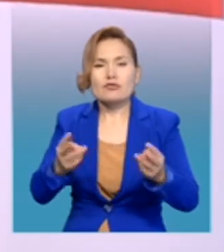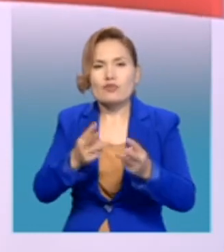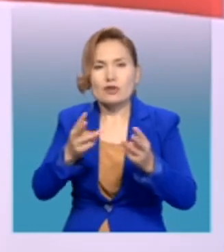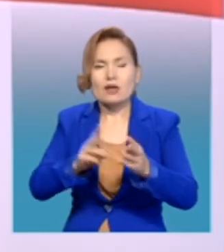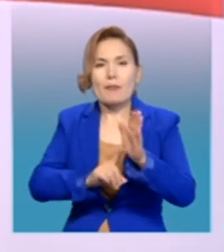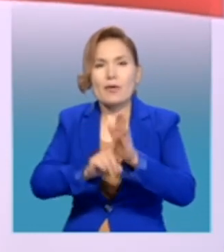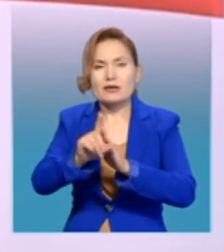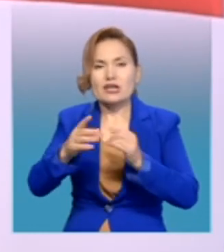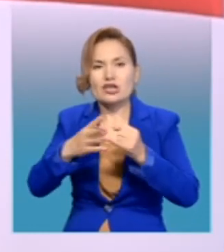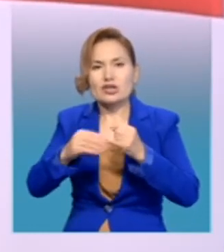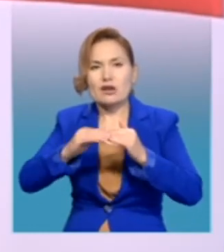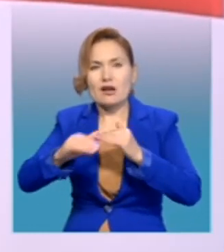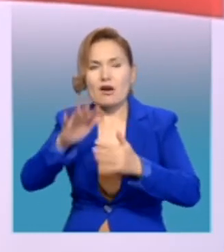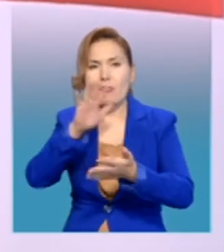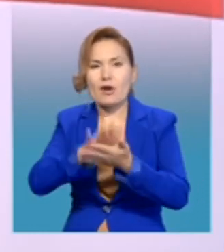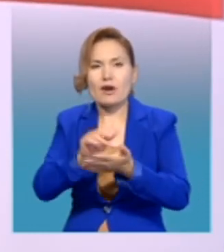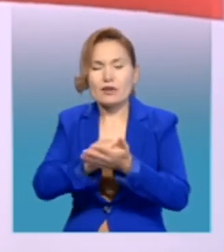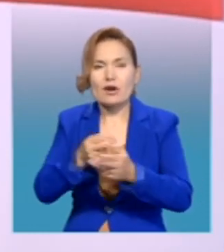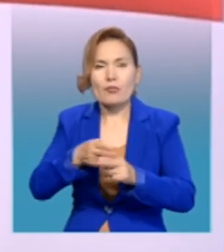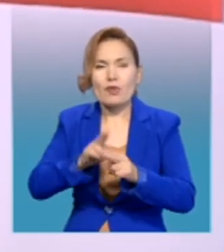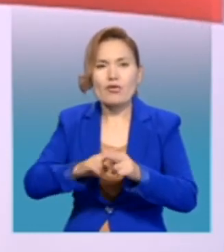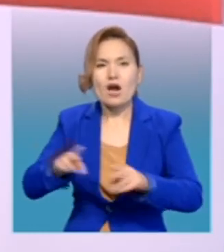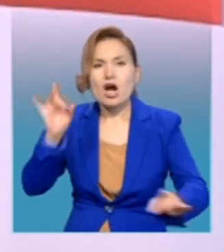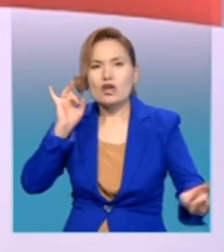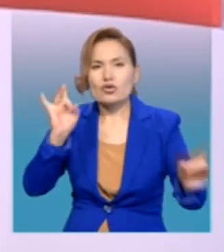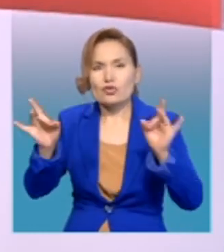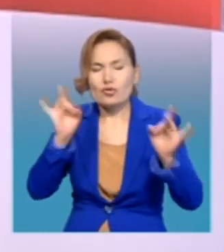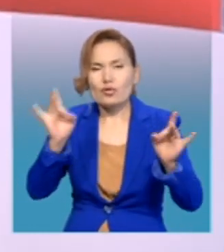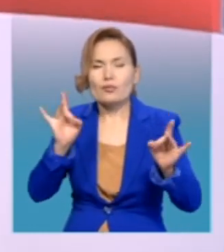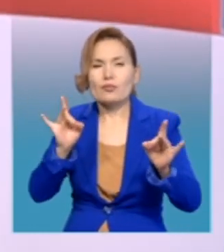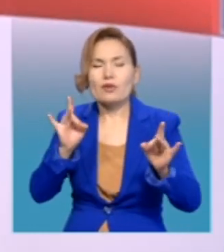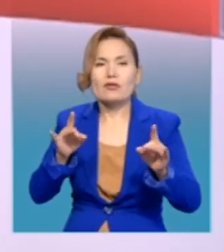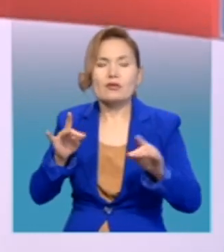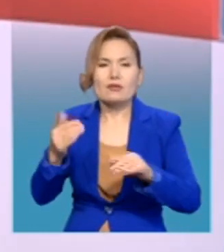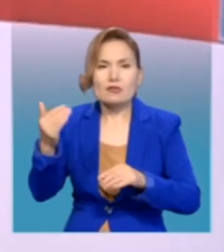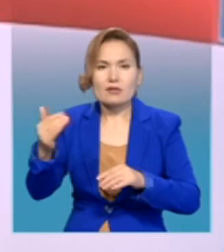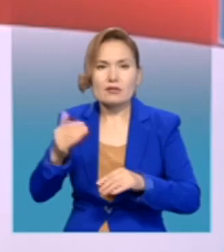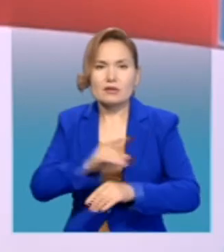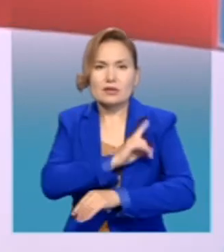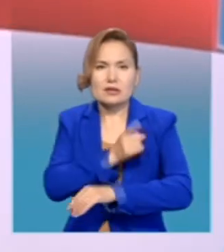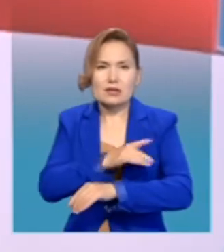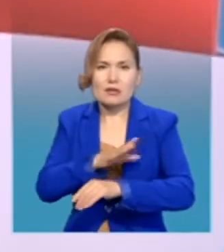қалдырмаған. Бір айдан бері дүмпуден мез болған жұрт жарылыстарды тоқтатуды сұрайды.